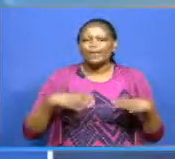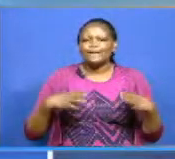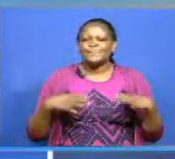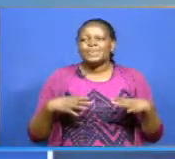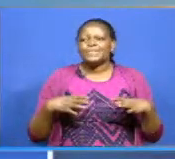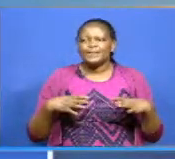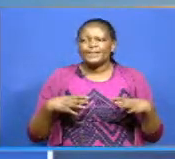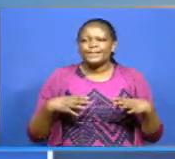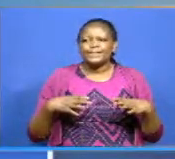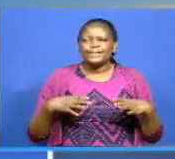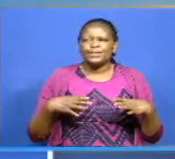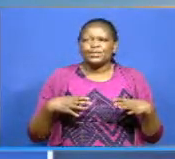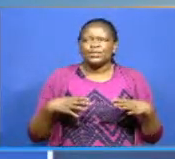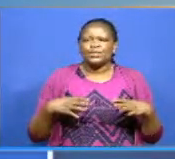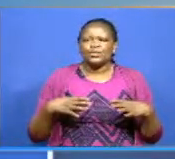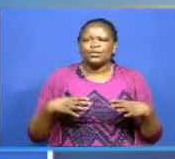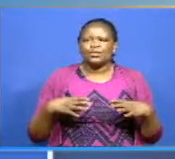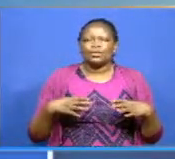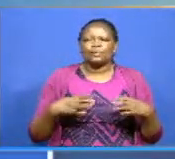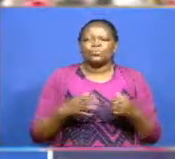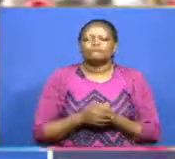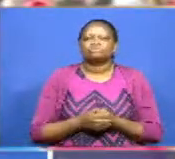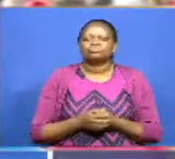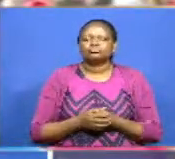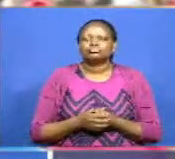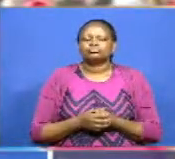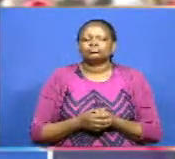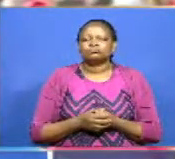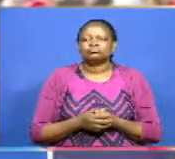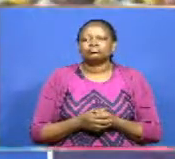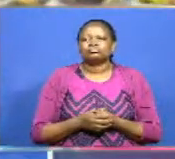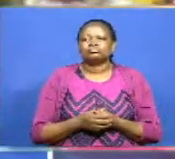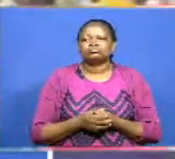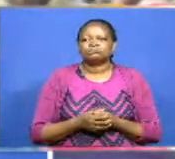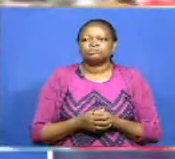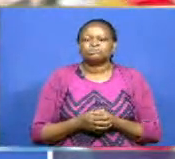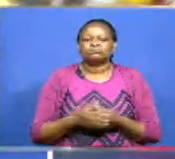kumdhalilisha aliyekuwa seneta wa kaunti ya Johnston Muthama.